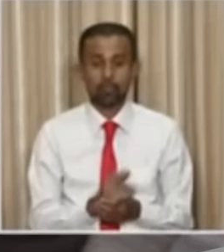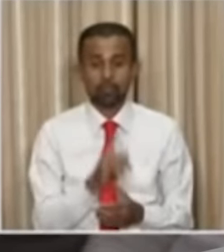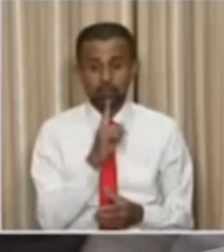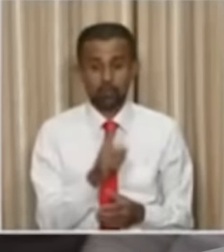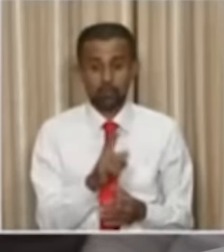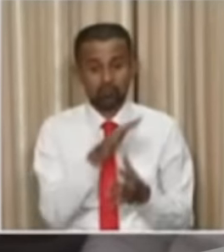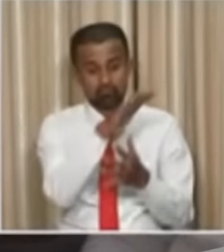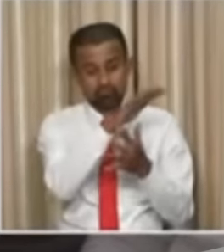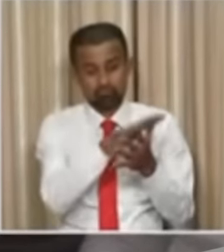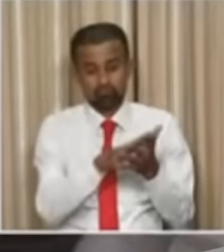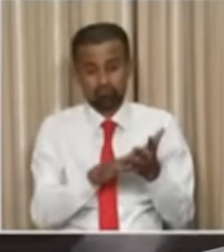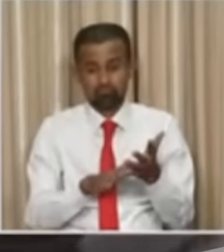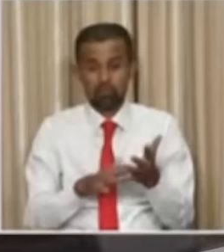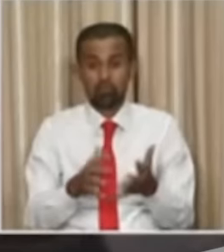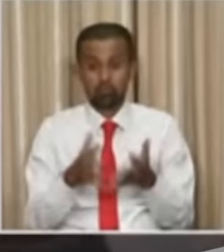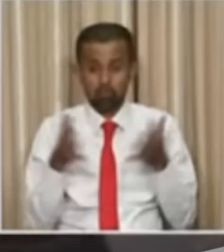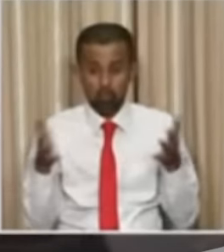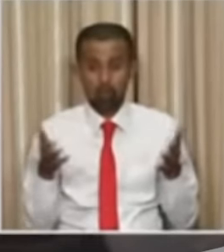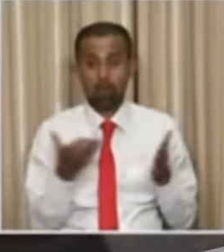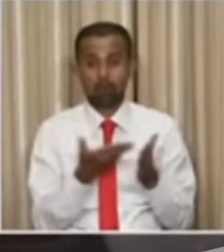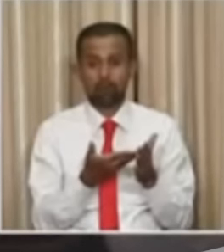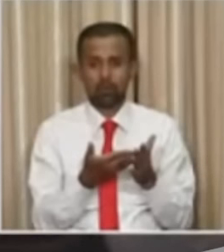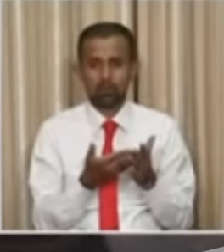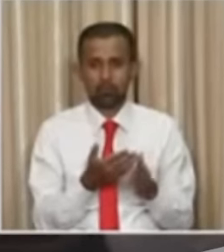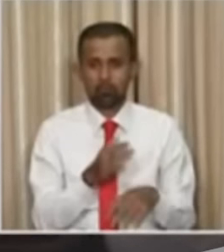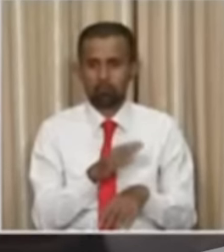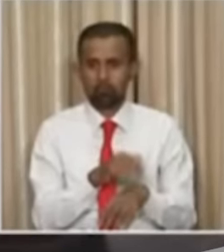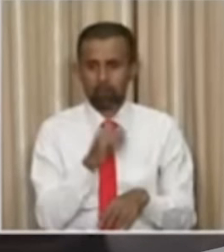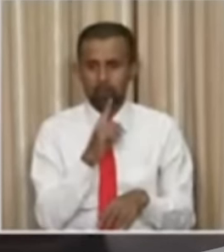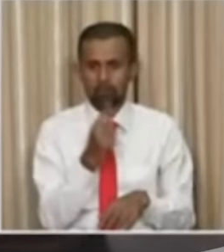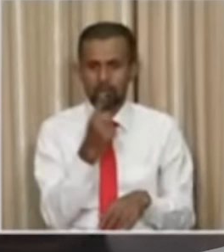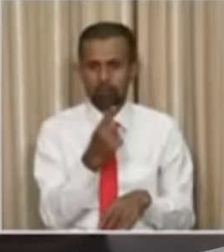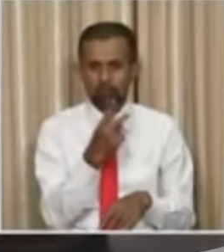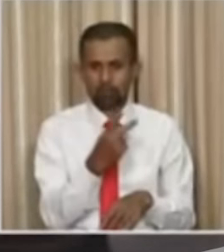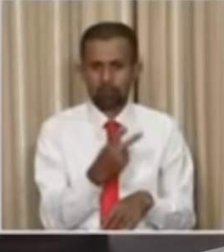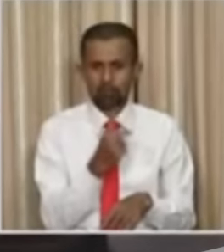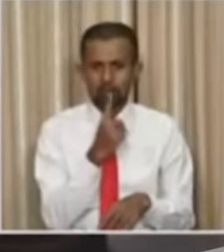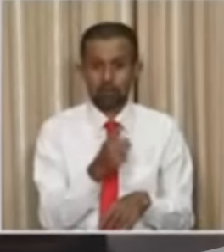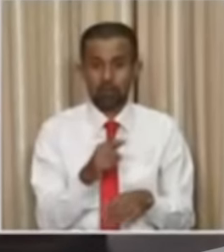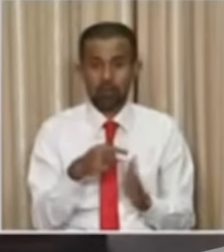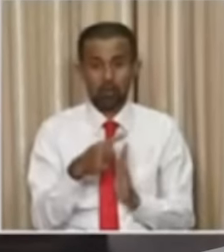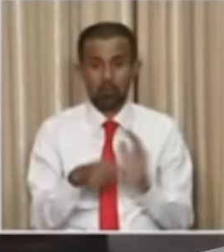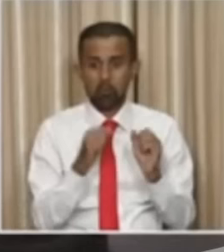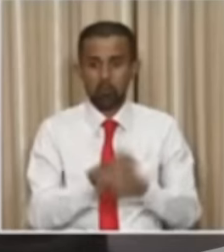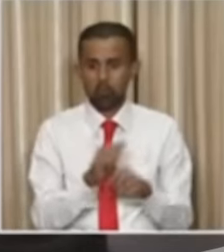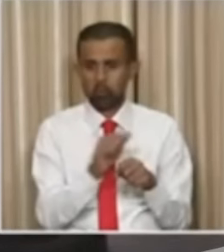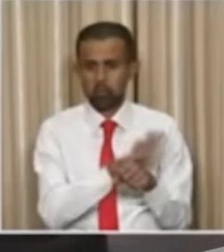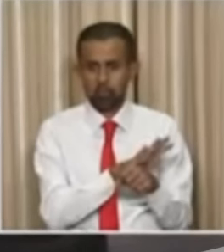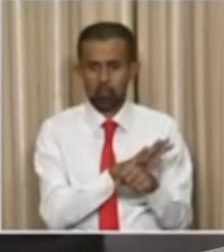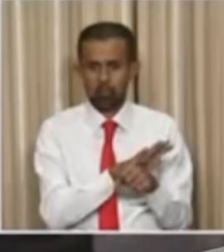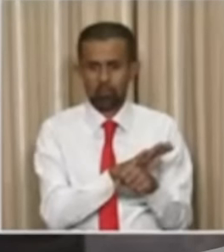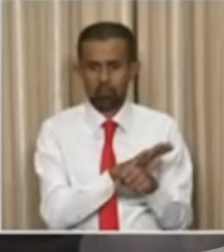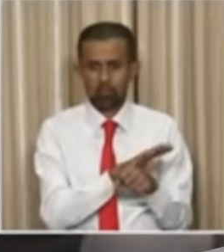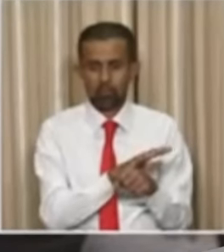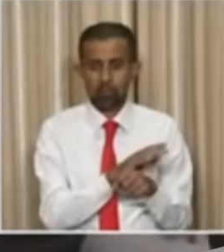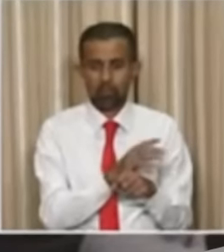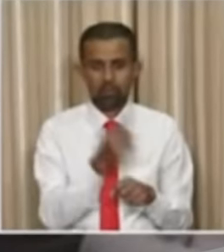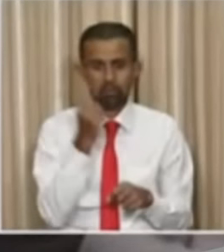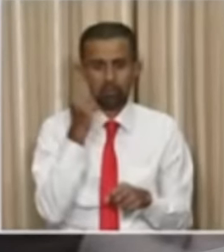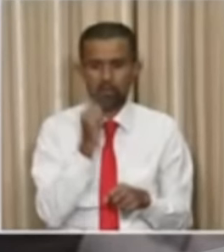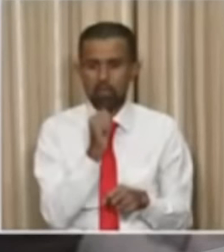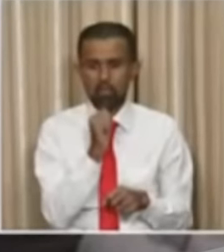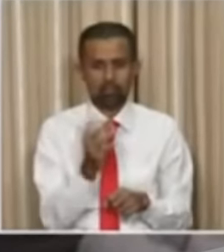ගොඩක් කරුණු තියෙනවා. මතක් කර එකක් දෙකක් අපේ රට වැටුනේ කොරෝනා හින්දා කියනවා නම් ඒක මොලේ අමාරුවක්. ඇත්ත